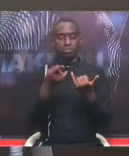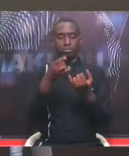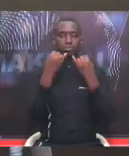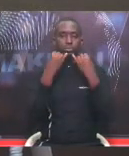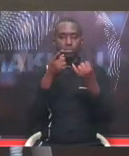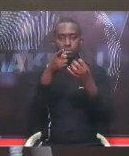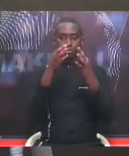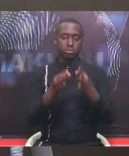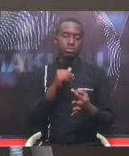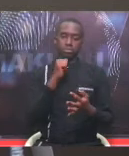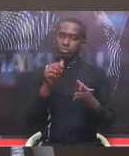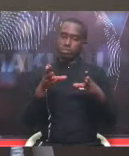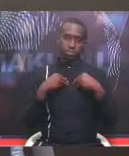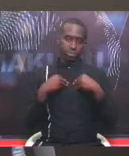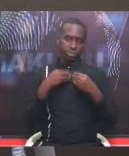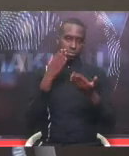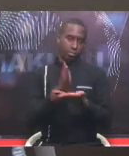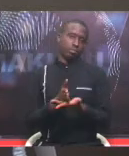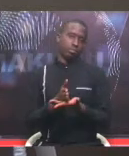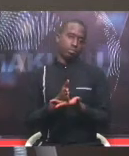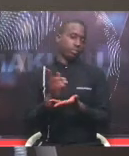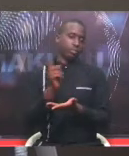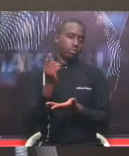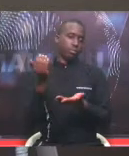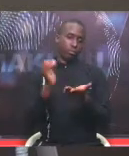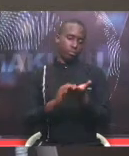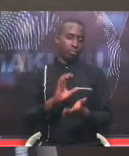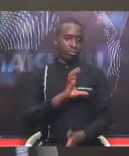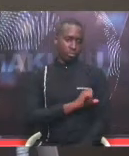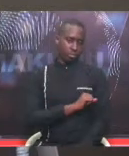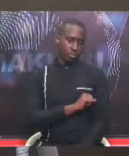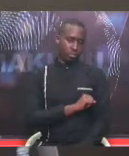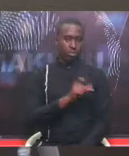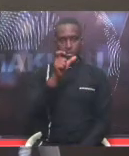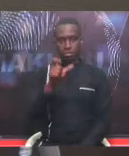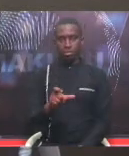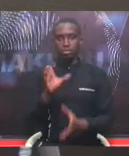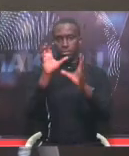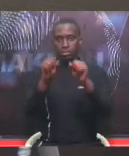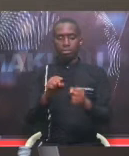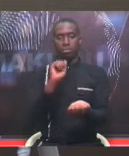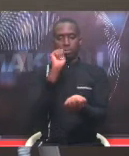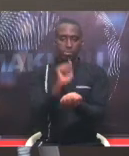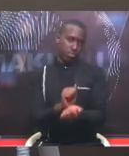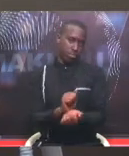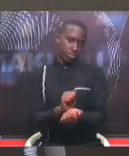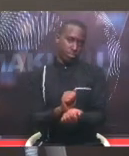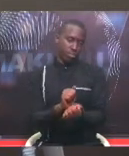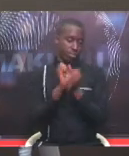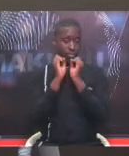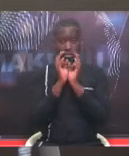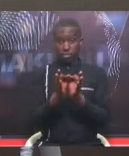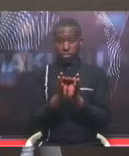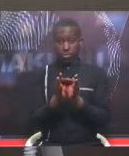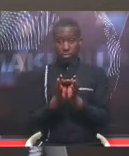yuko ibyo bintu rwose bitemewe nta nubwo tuzongera kubyihanganira uzajya bifatirwa maze ajya bihanirwa niba